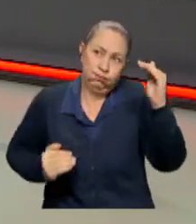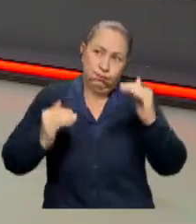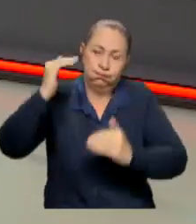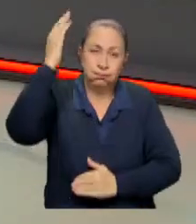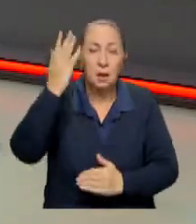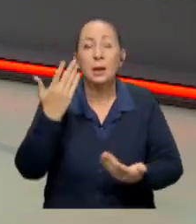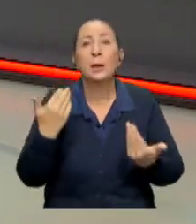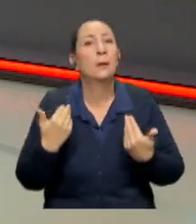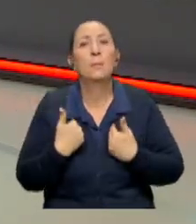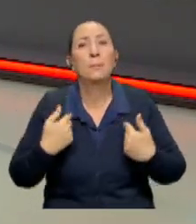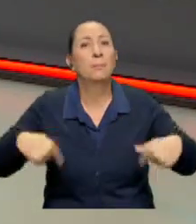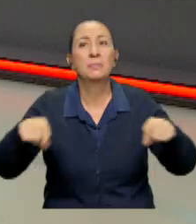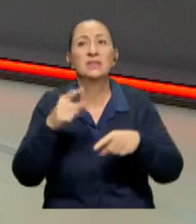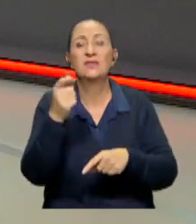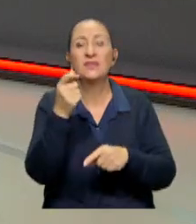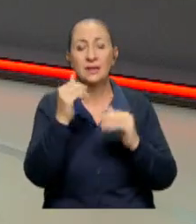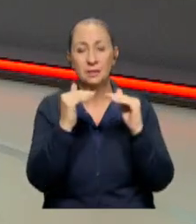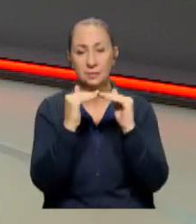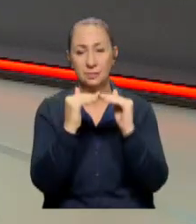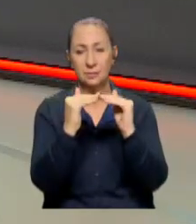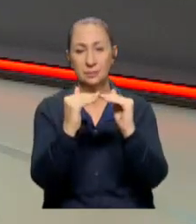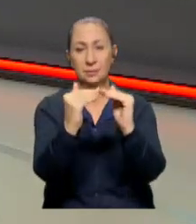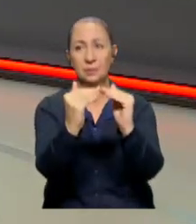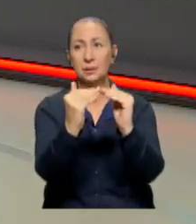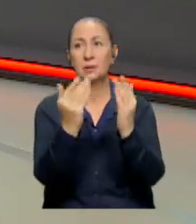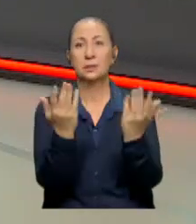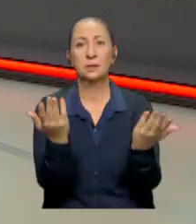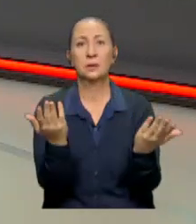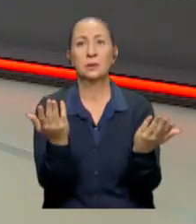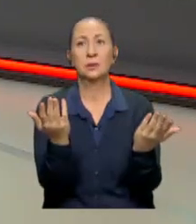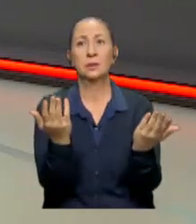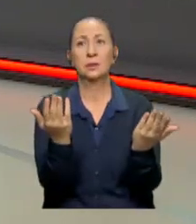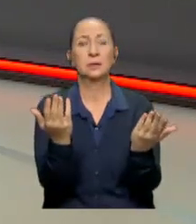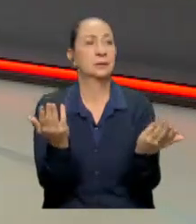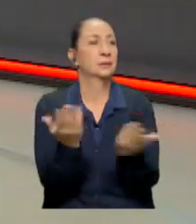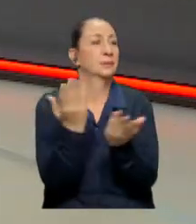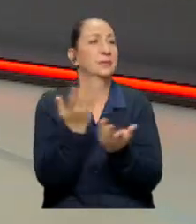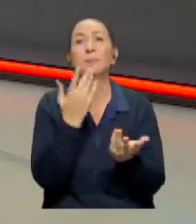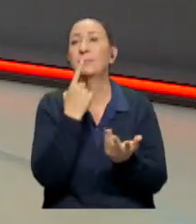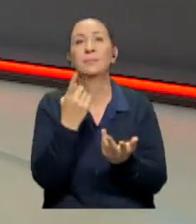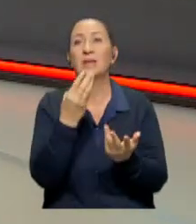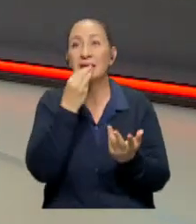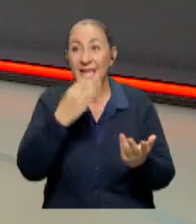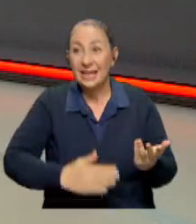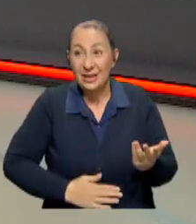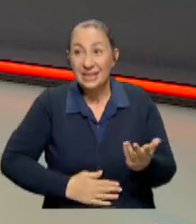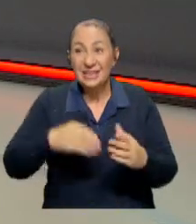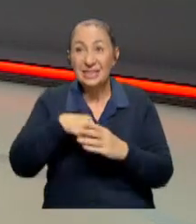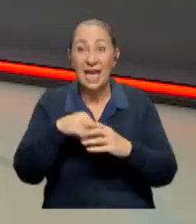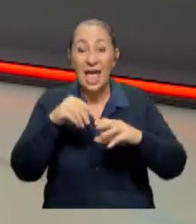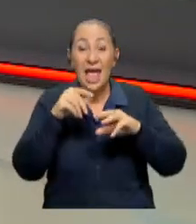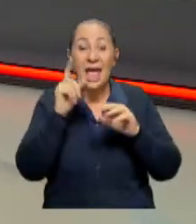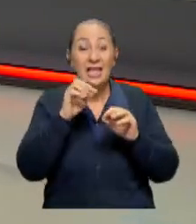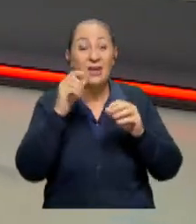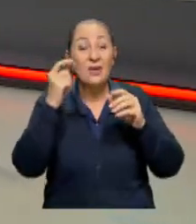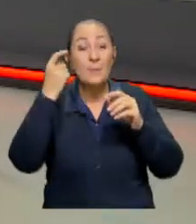biz fiyat istikrarından, efendim, ya da ne bileyim ben, karnımızı doyurmaktan